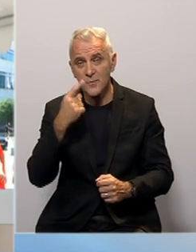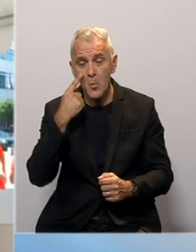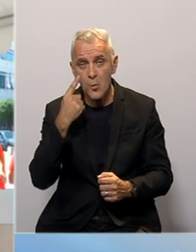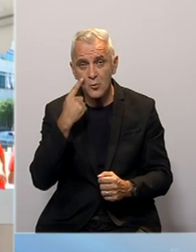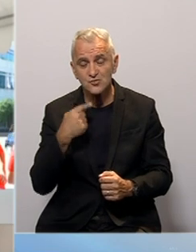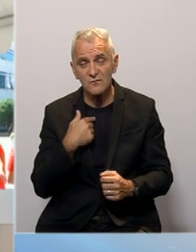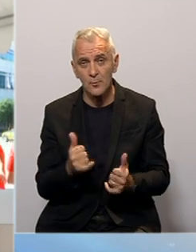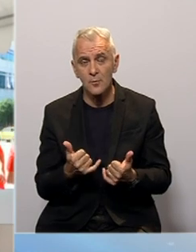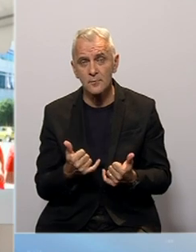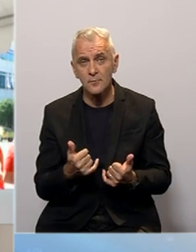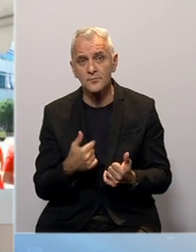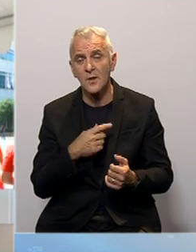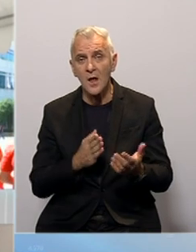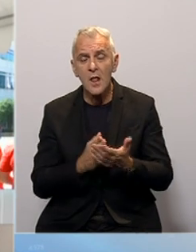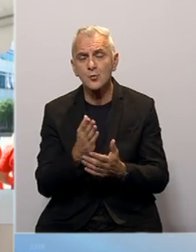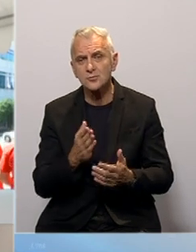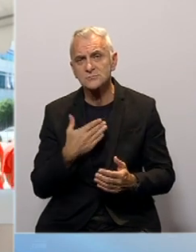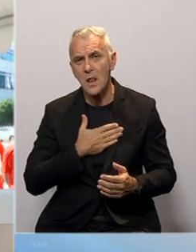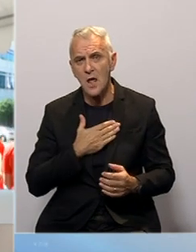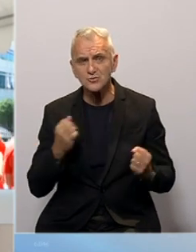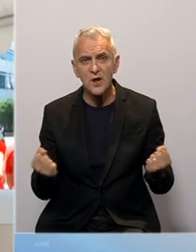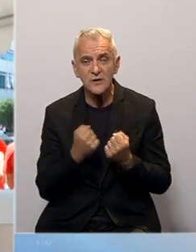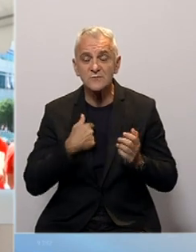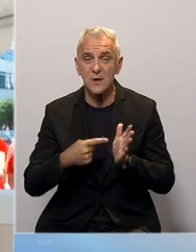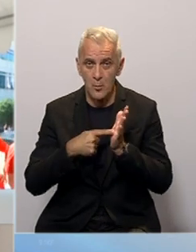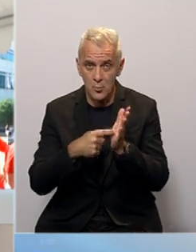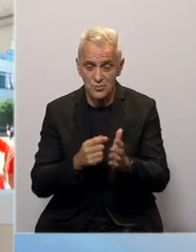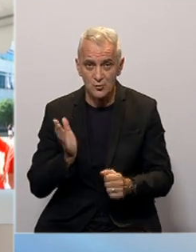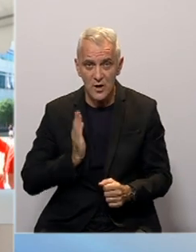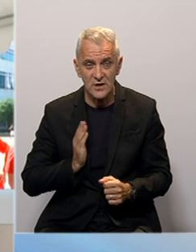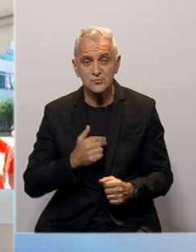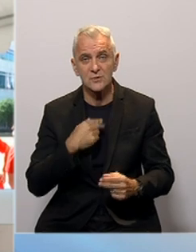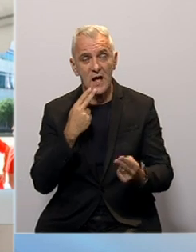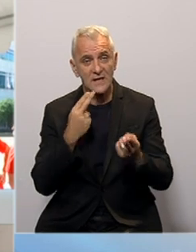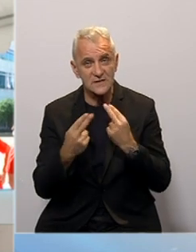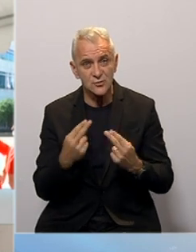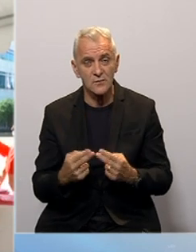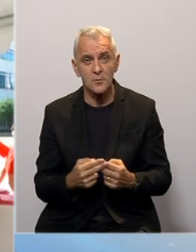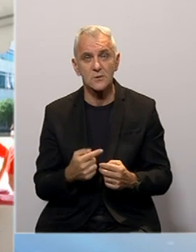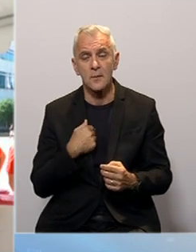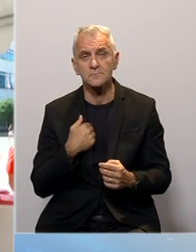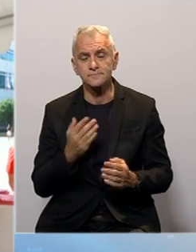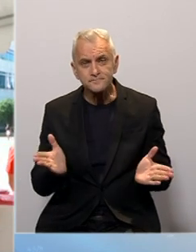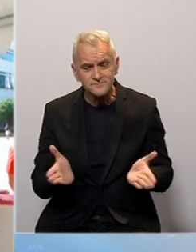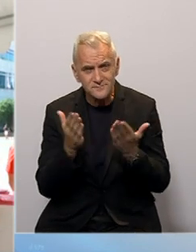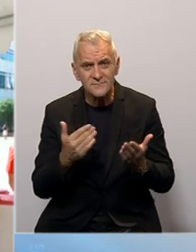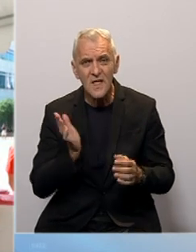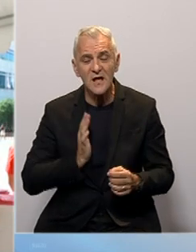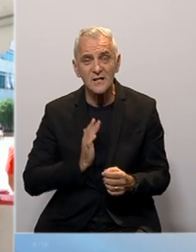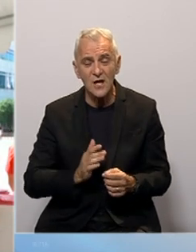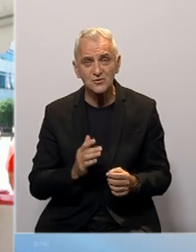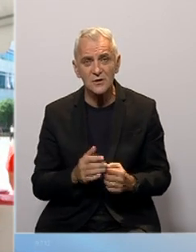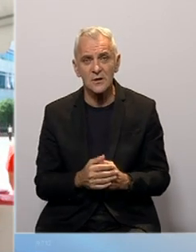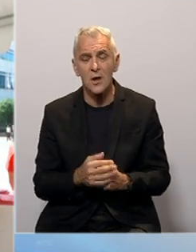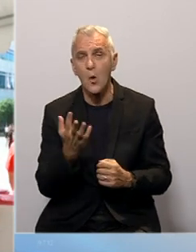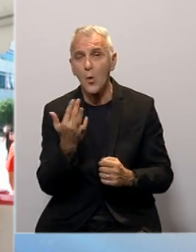pokušavamo, kroz naše aktivnosti, da ukažemo građanima, da razgovaramo, da animiramo građane,